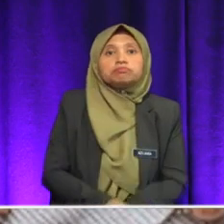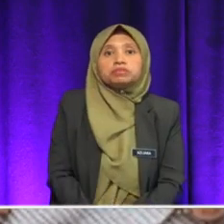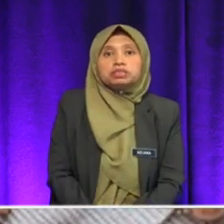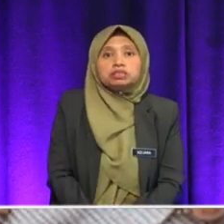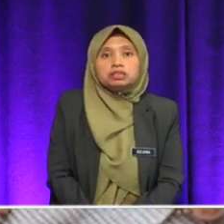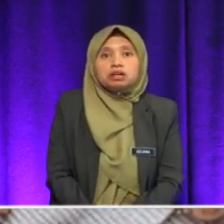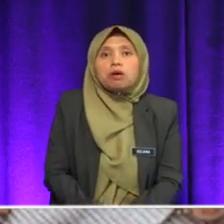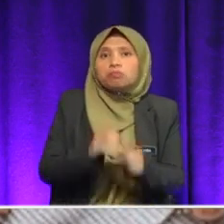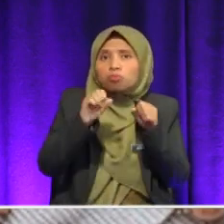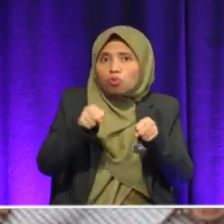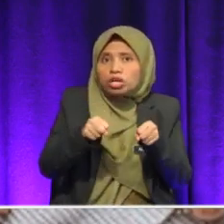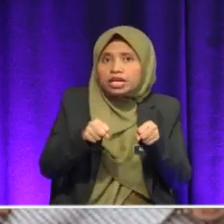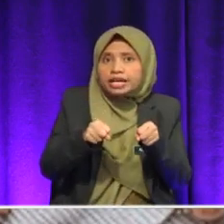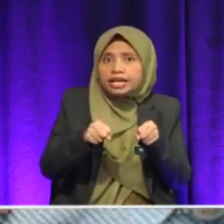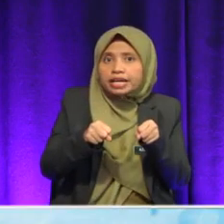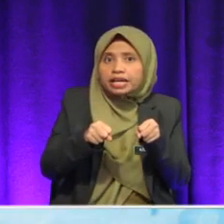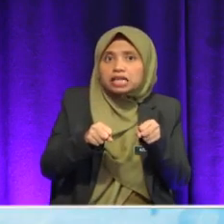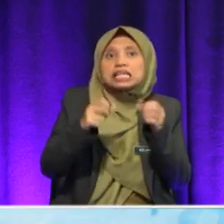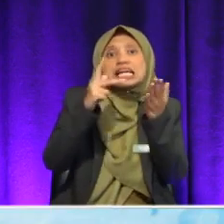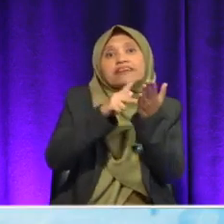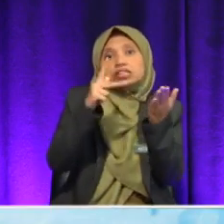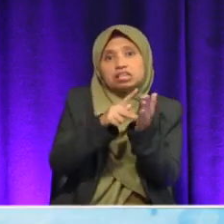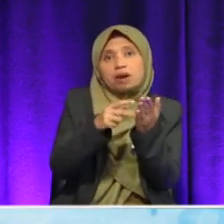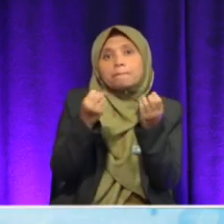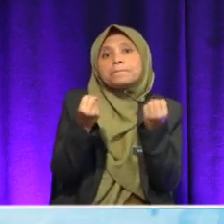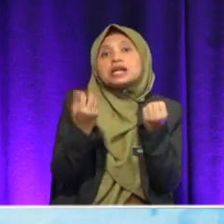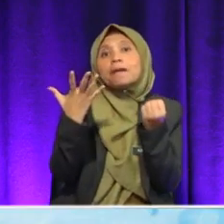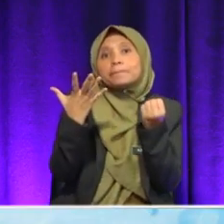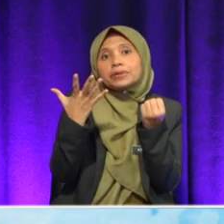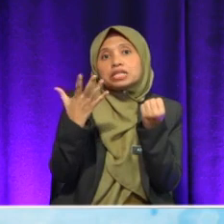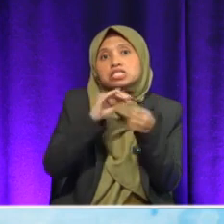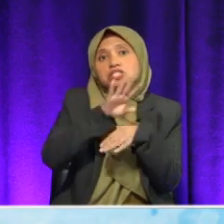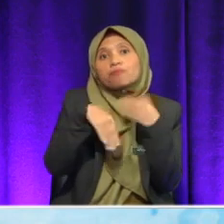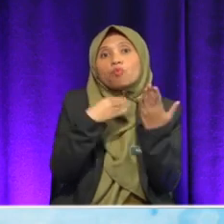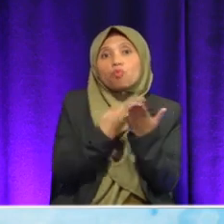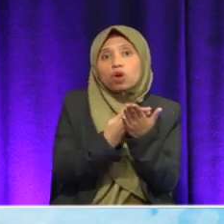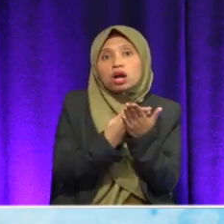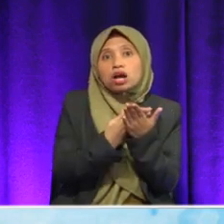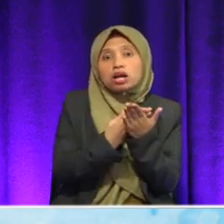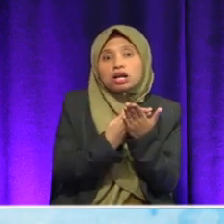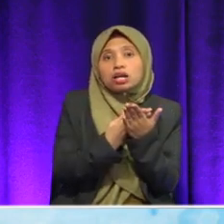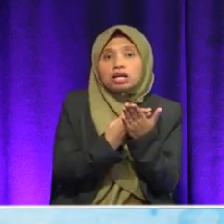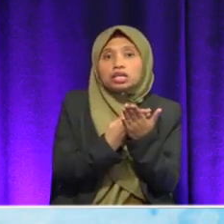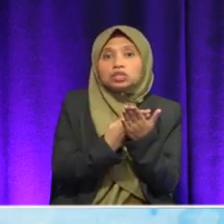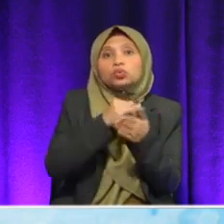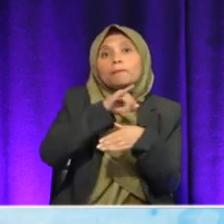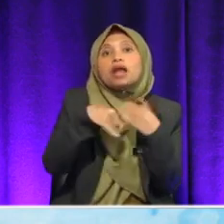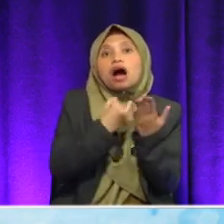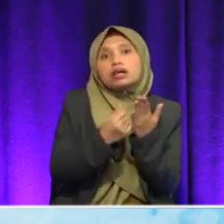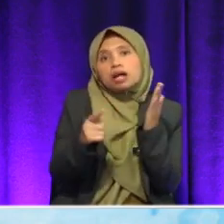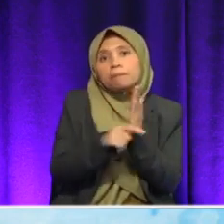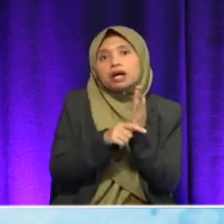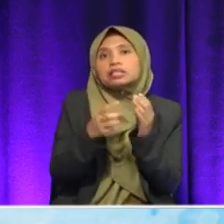boleh hitungkan jumlahkan terus oke jalan dan juga